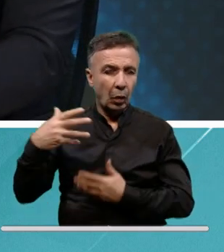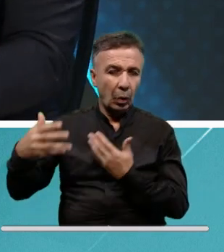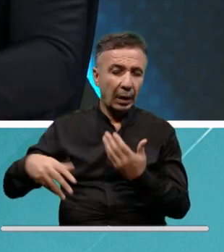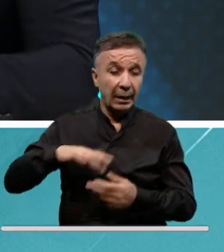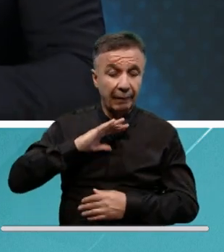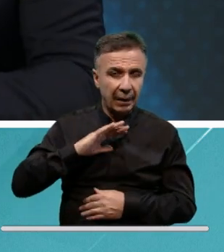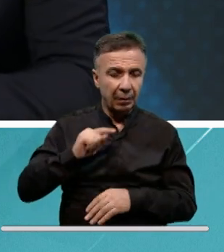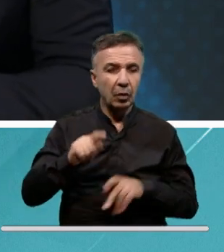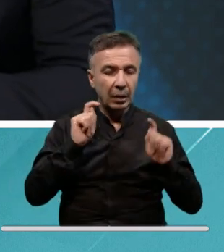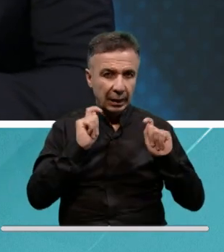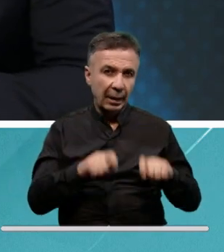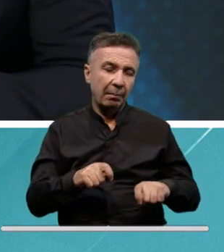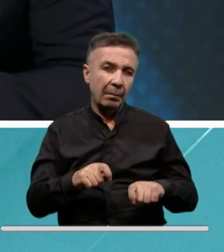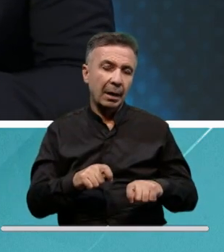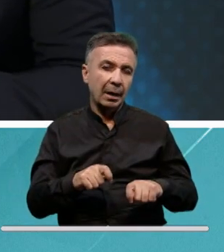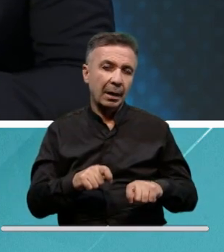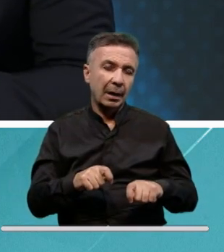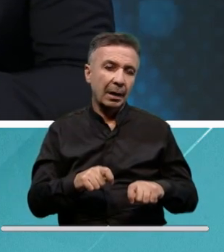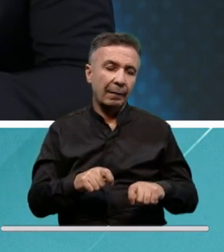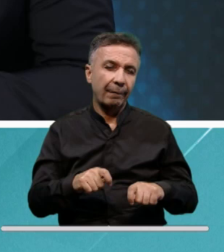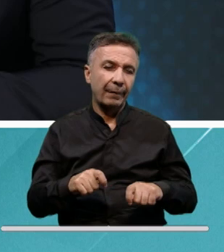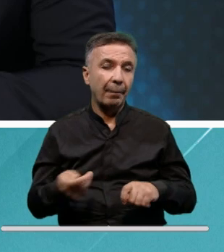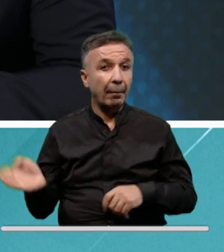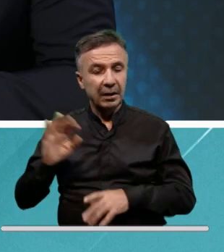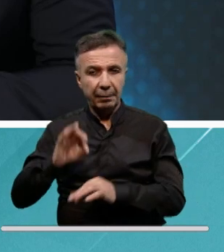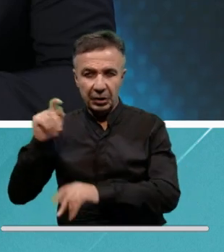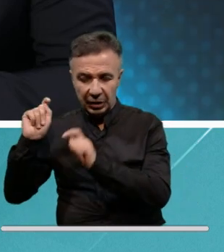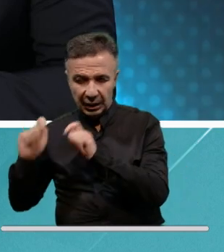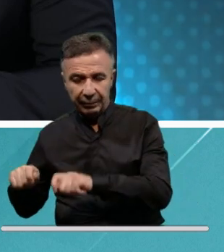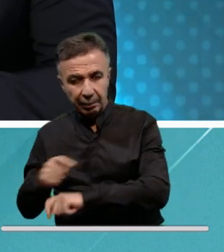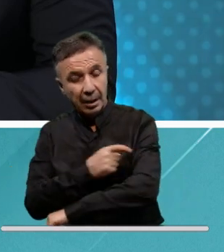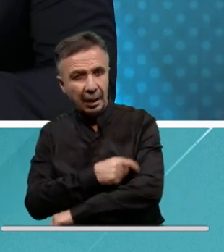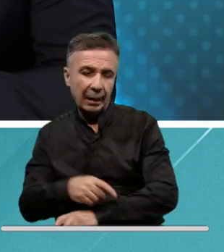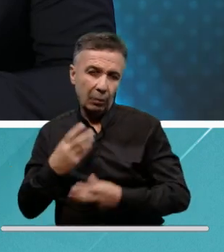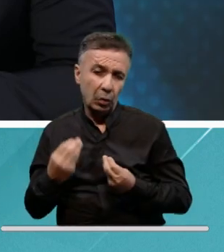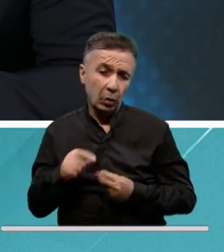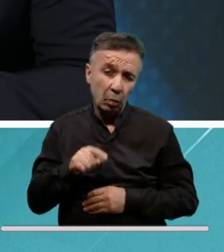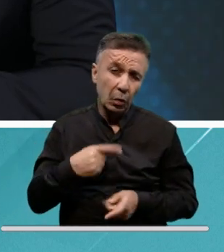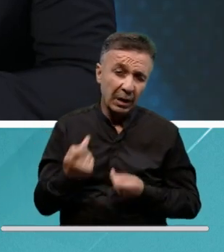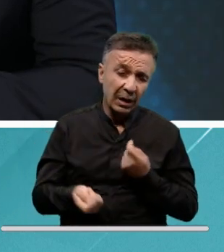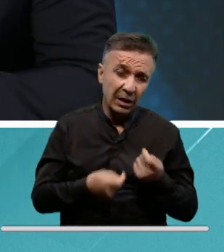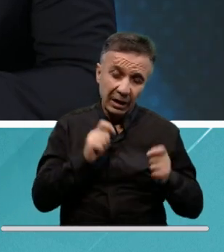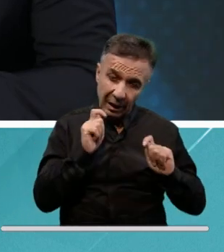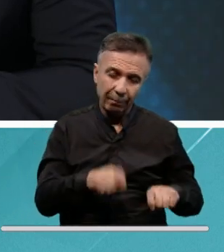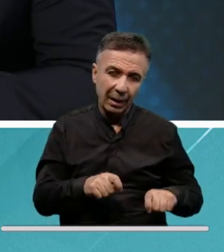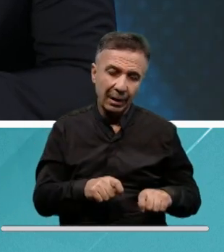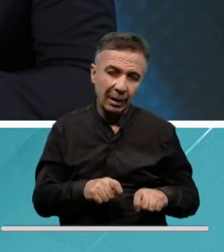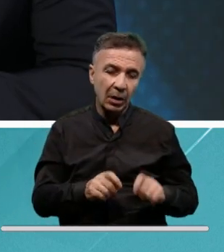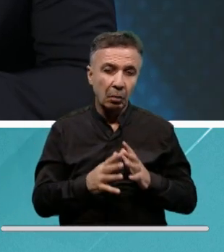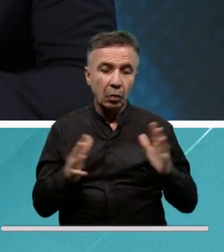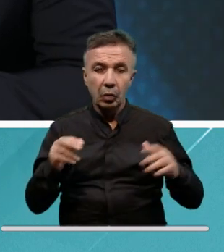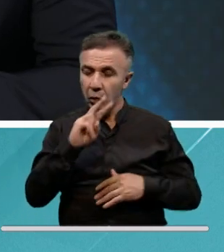ama bunu yapmak bunu yaptırmak haramdır Eee ve bu işle uğraşmak büyük